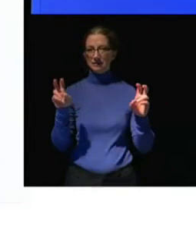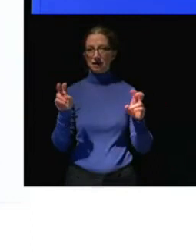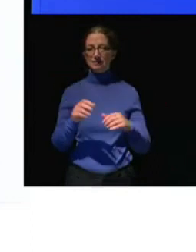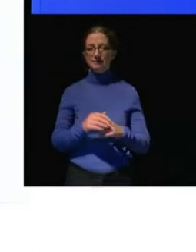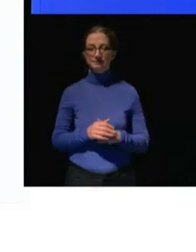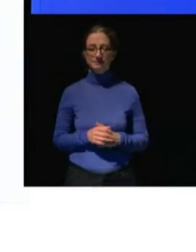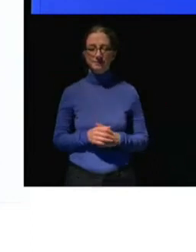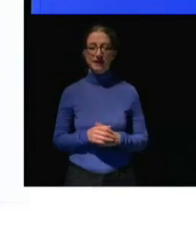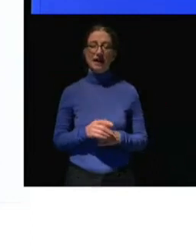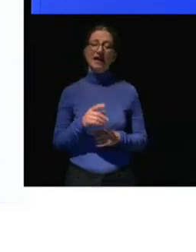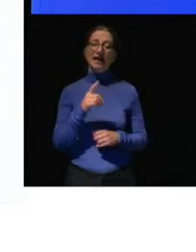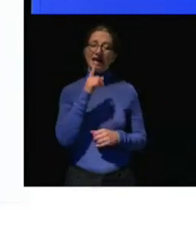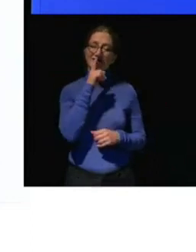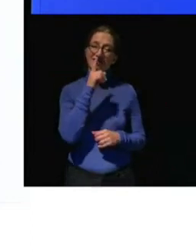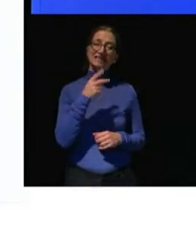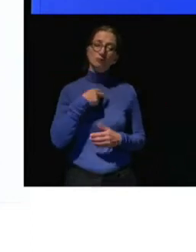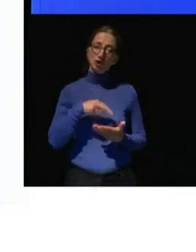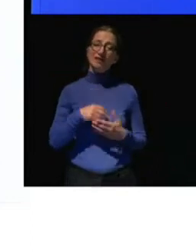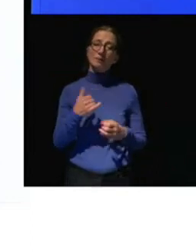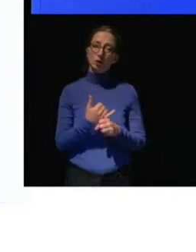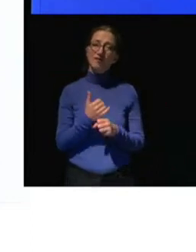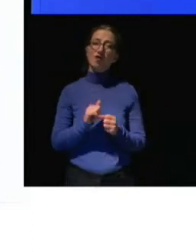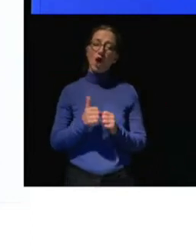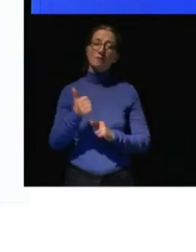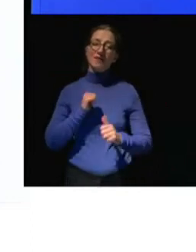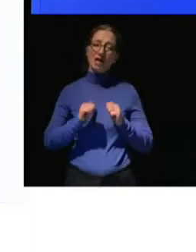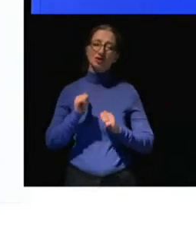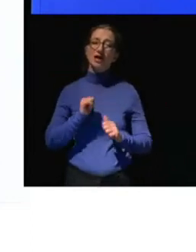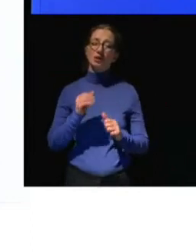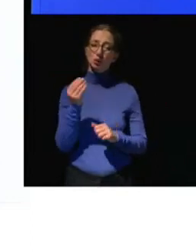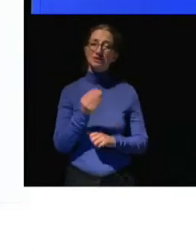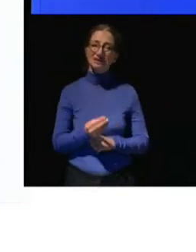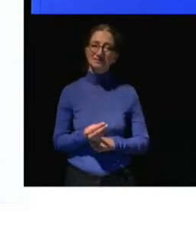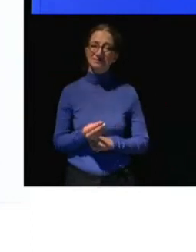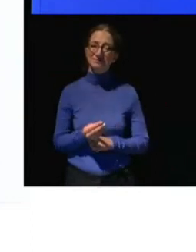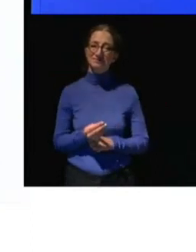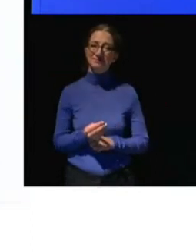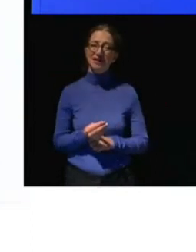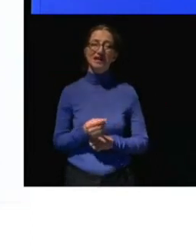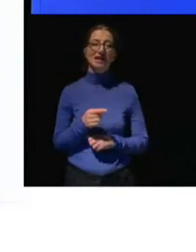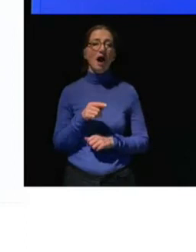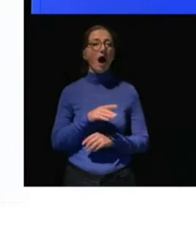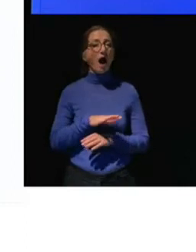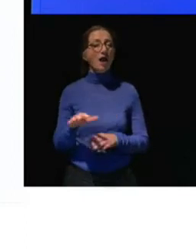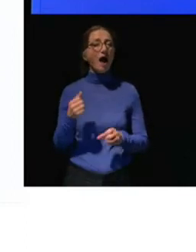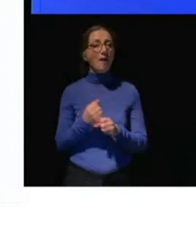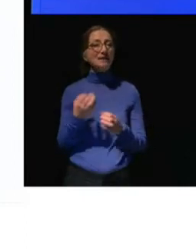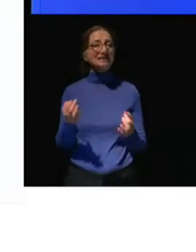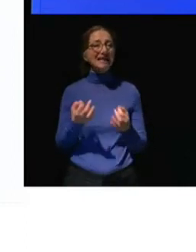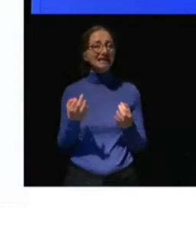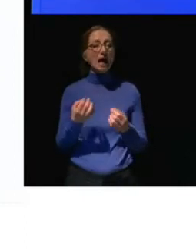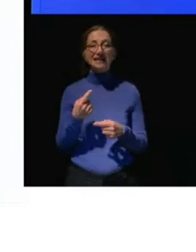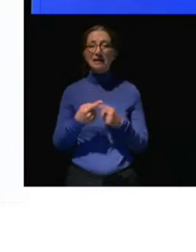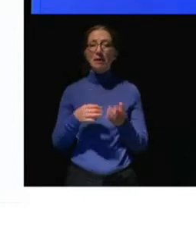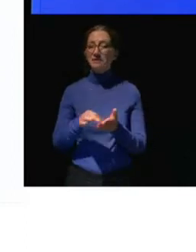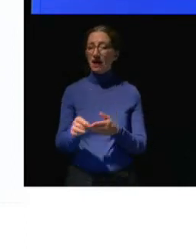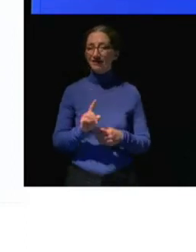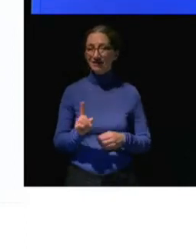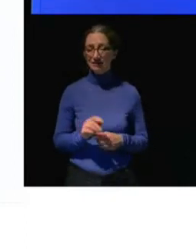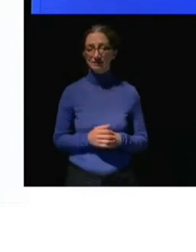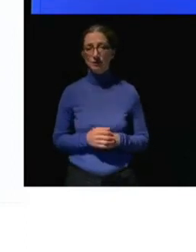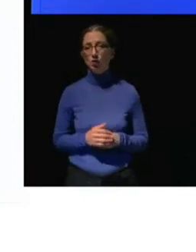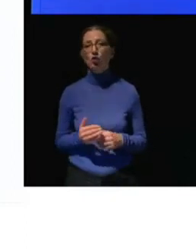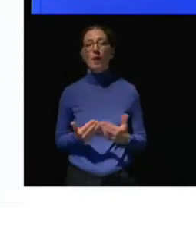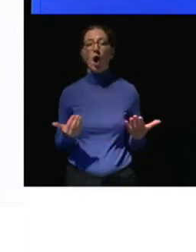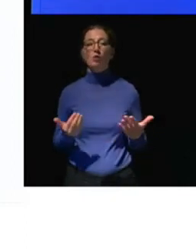Bei selbstständigen Berufen, vor allem in den darstellenden Künsten, werden nicht alle Arbeitstätigkeiten immer vergütet oder